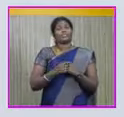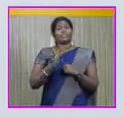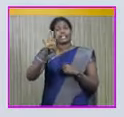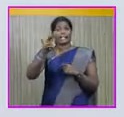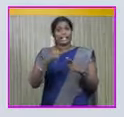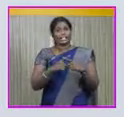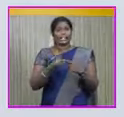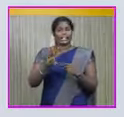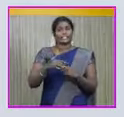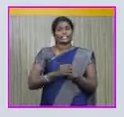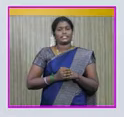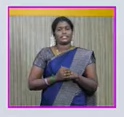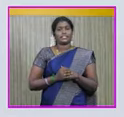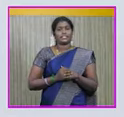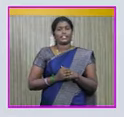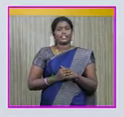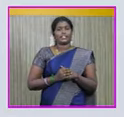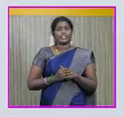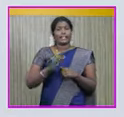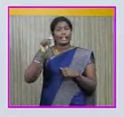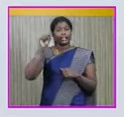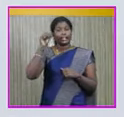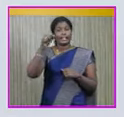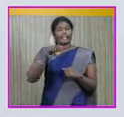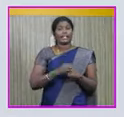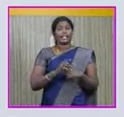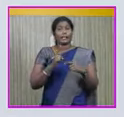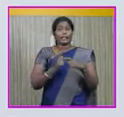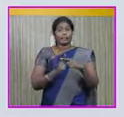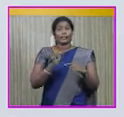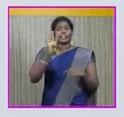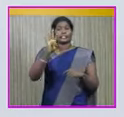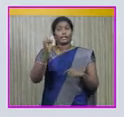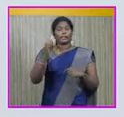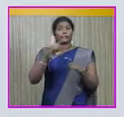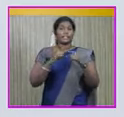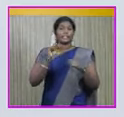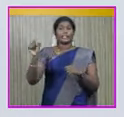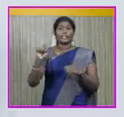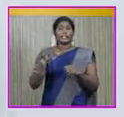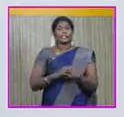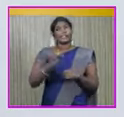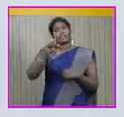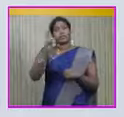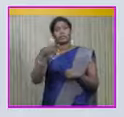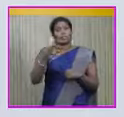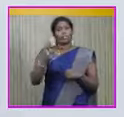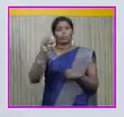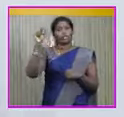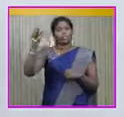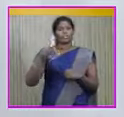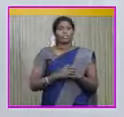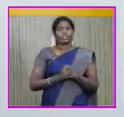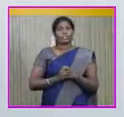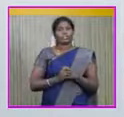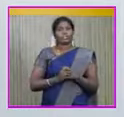எக்ஸ். 4 எக்ஸ் டிகிரி ப்ளஸ் 40 டிகிரி ஈக்குவல் டு 180 டிகிரி. அடுத்த